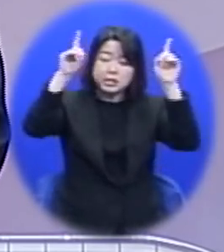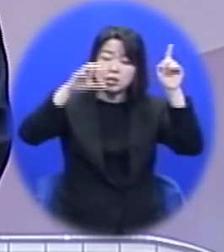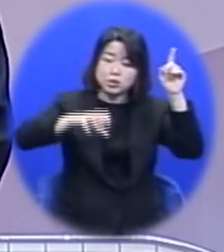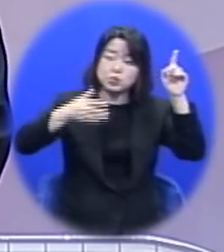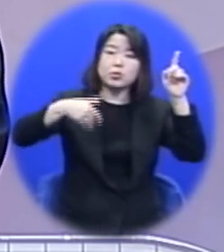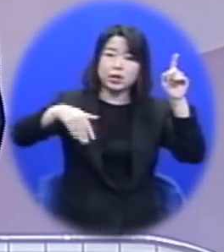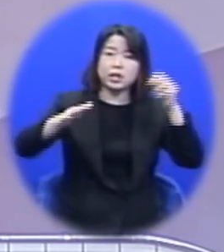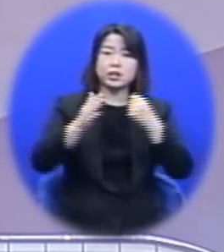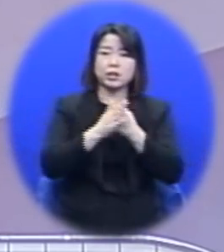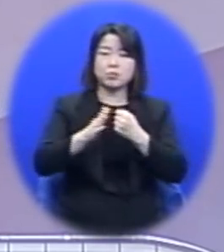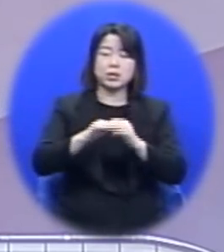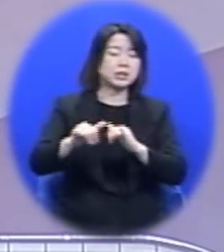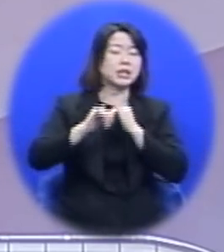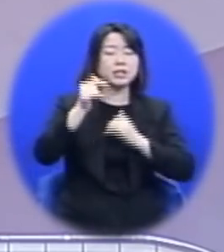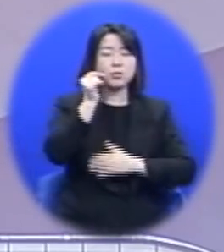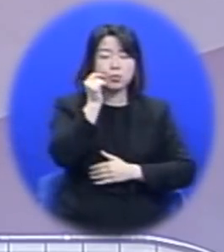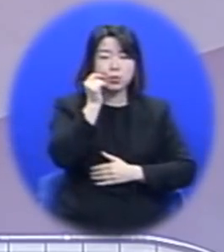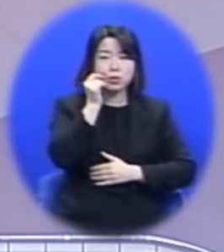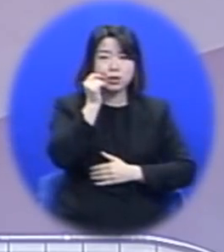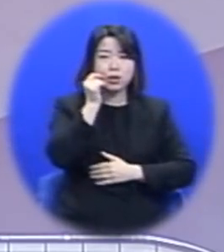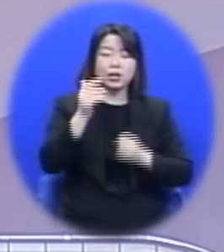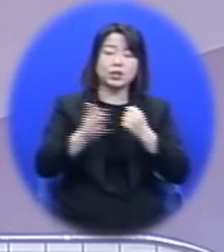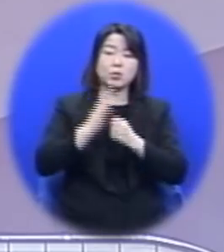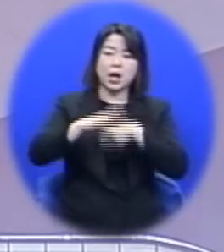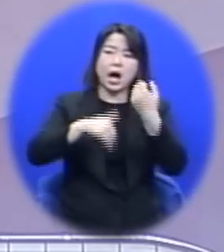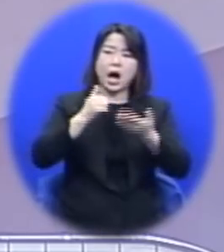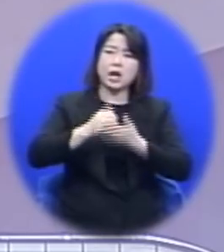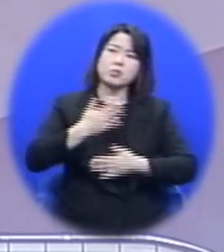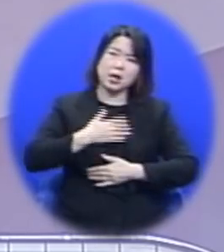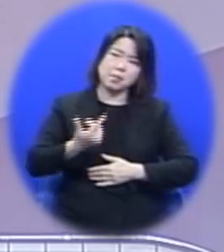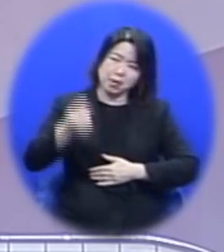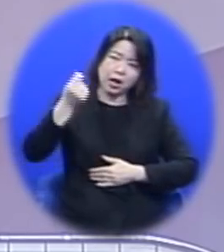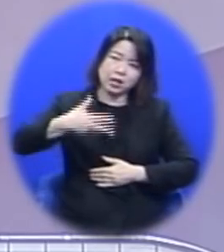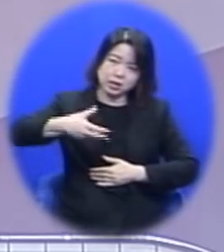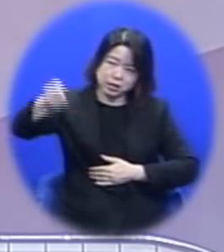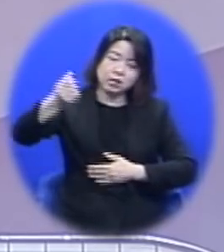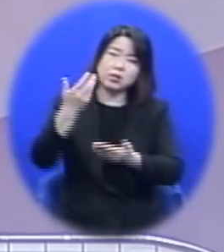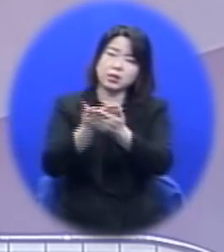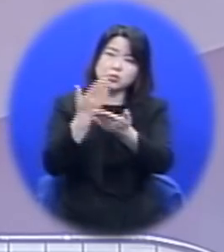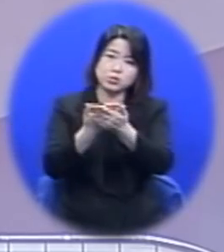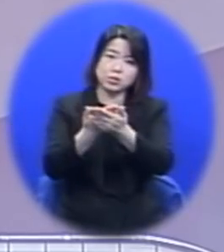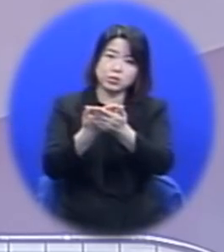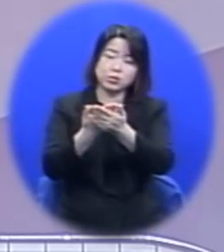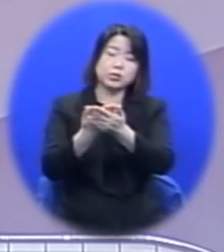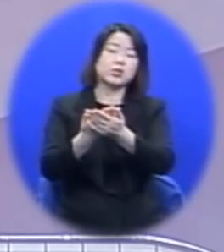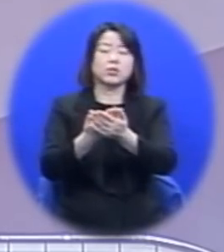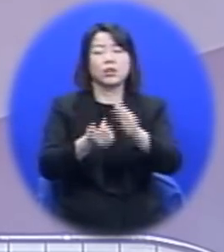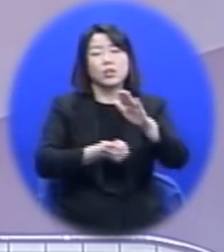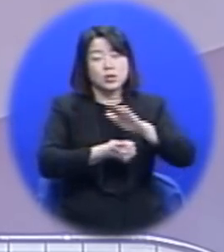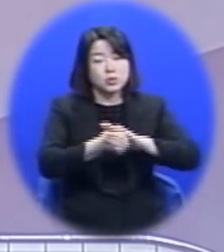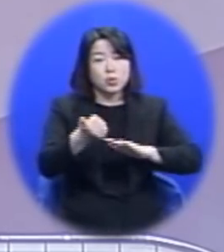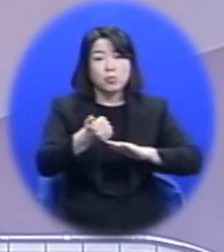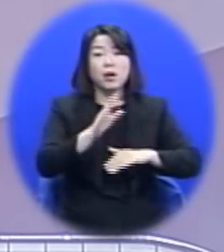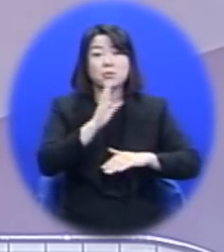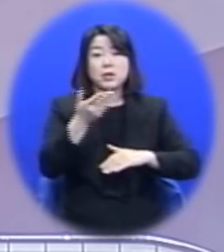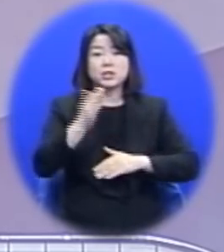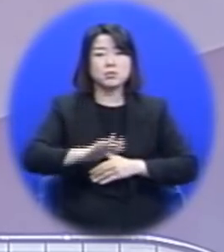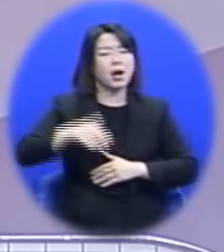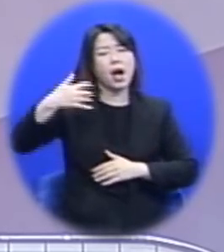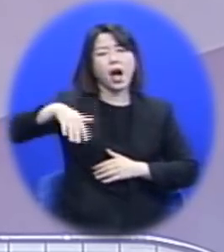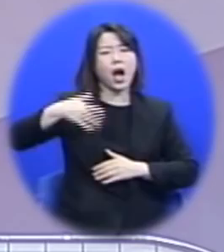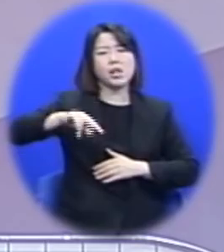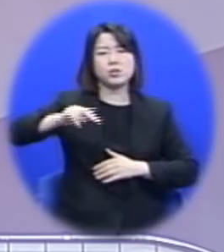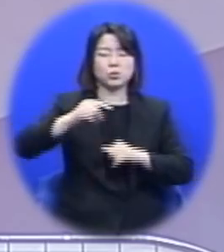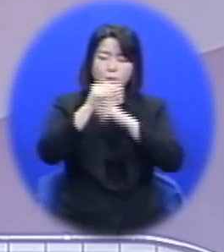자살은 못하겠고 하나님 나 빨리 데려가 주세요. 그것도 소망은 소망이에요. 그렇지만 아직도